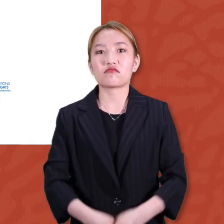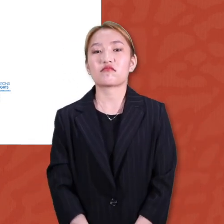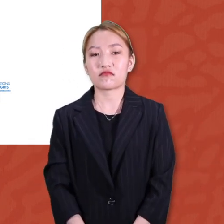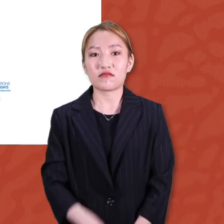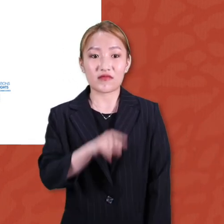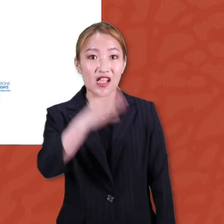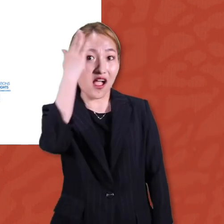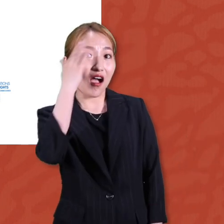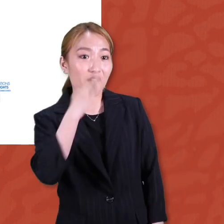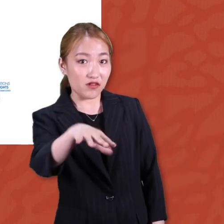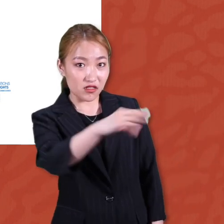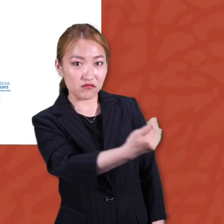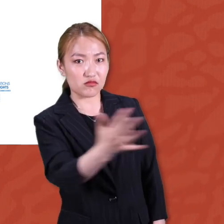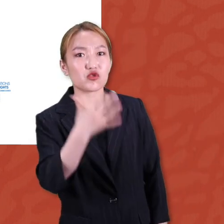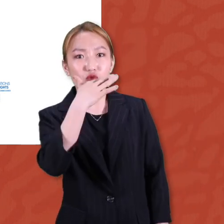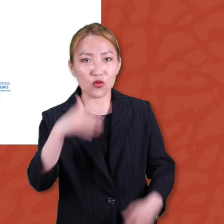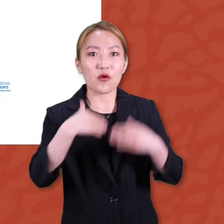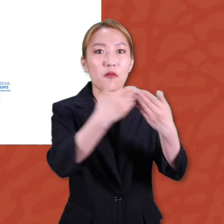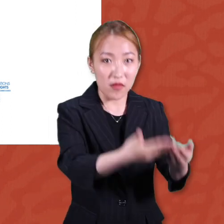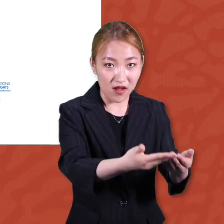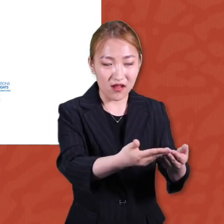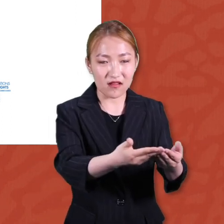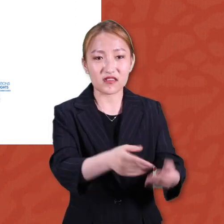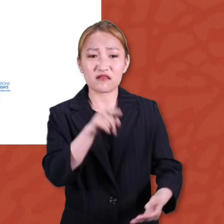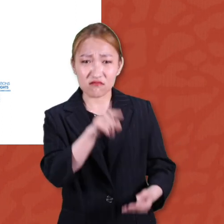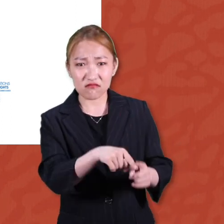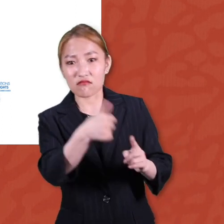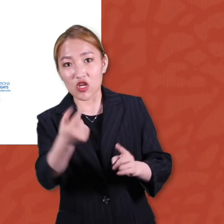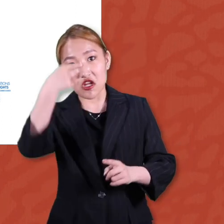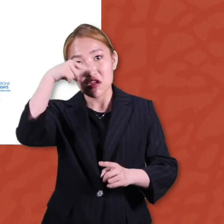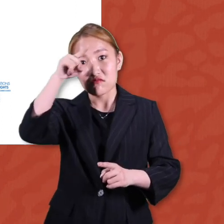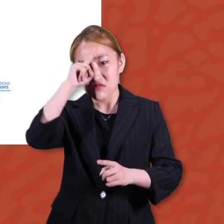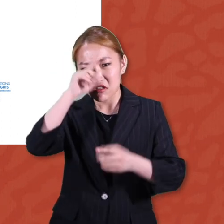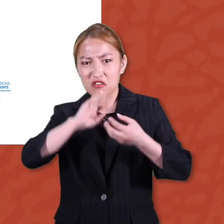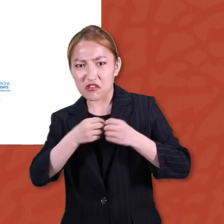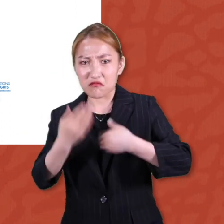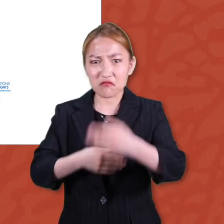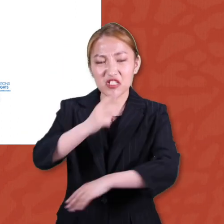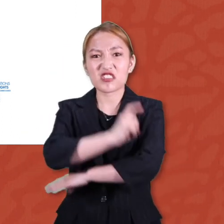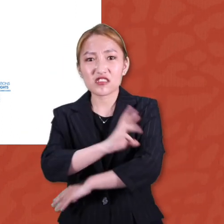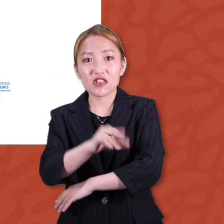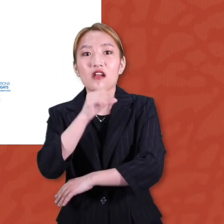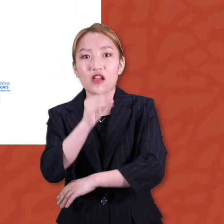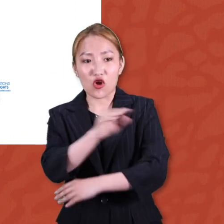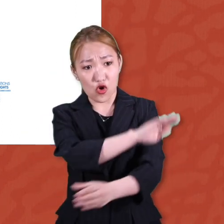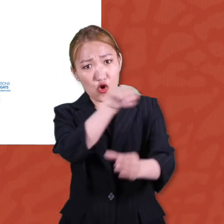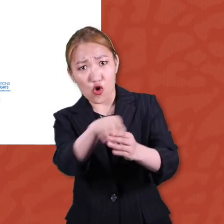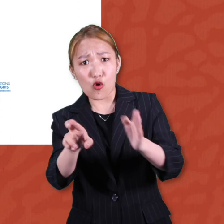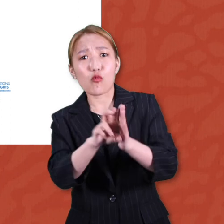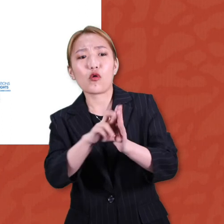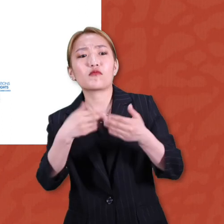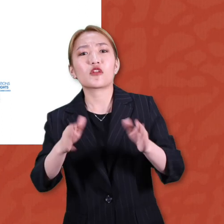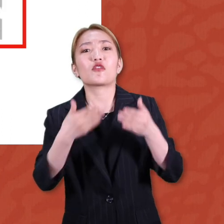Тэд эцэг эхчүүдэд зөвлөгөө өгөх, туслах бүлгүүд тэрч байтугай эмчилгээний хичээлд оролцох боломжийг олгодог.